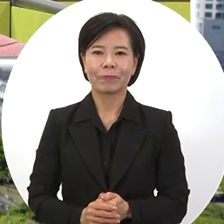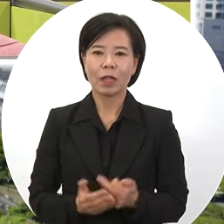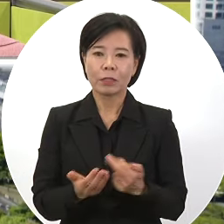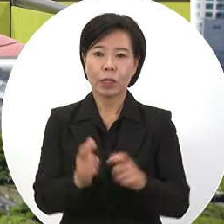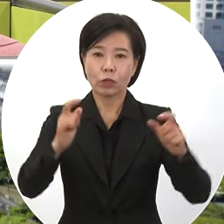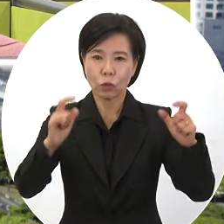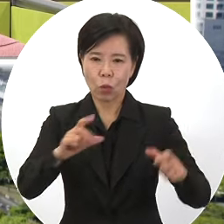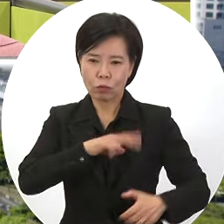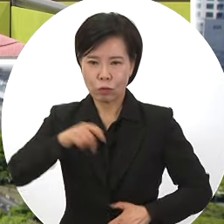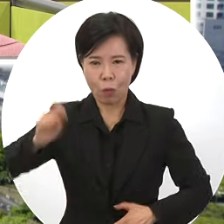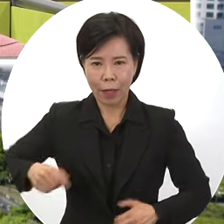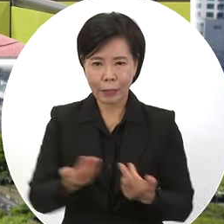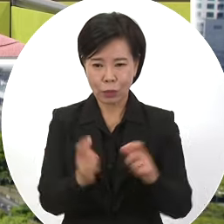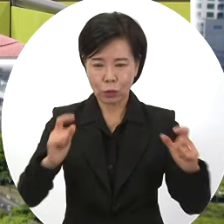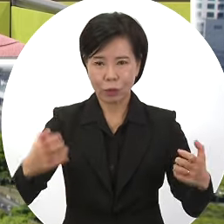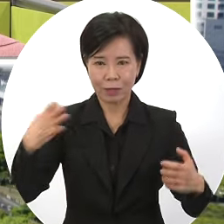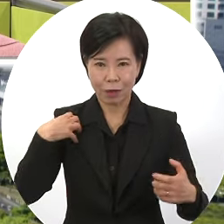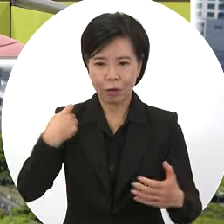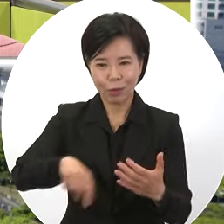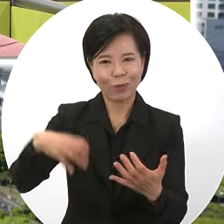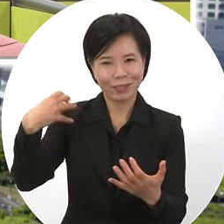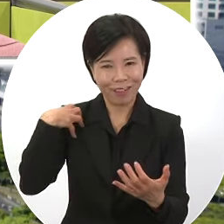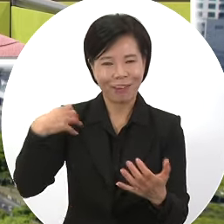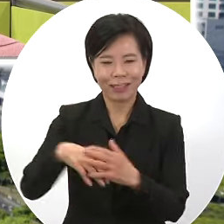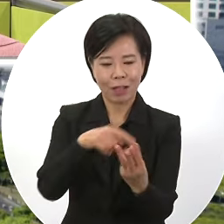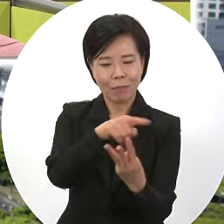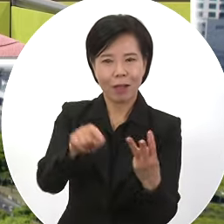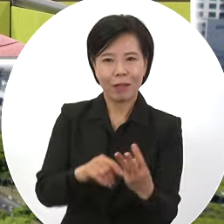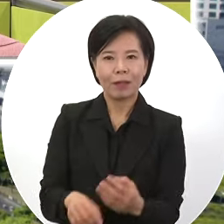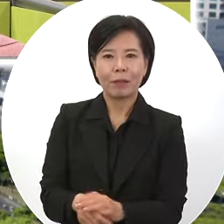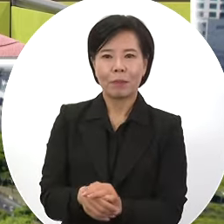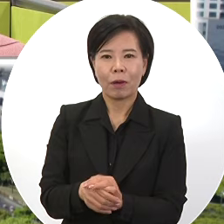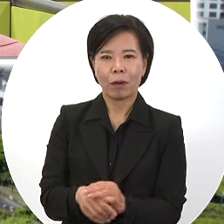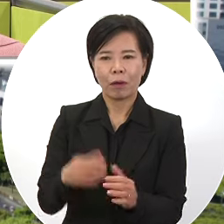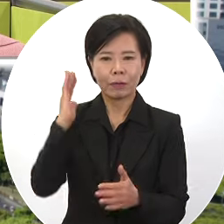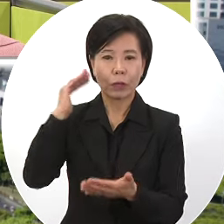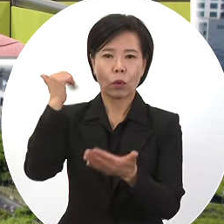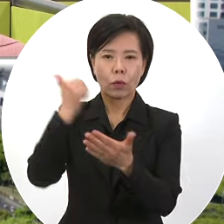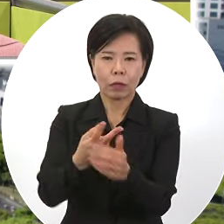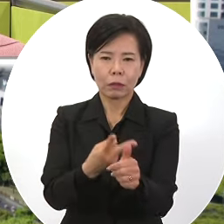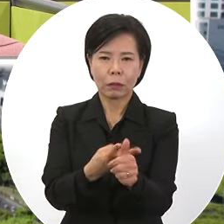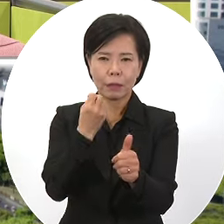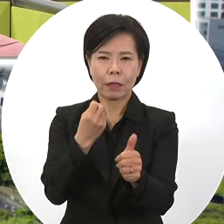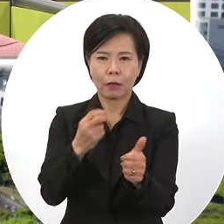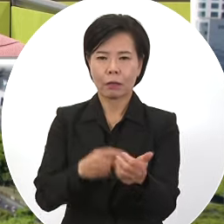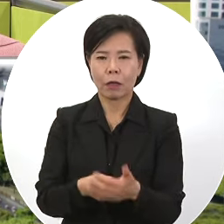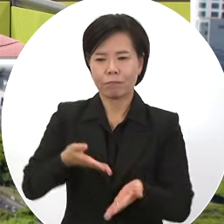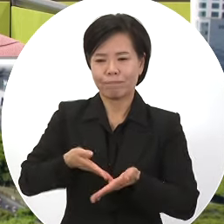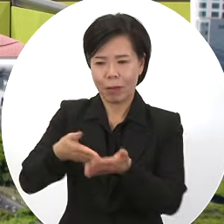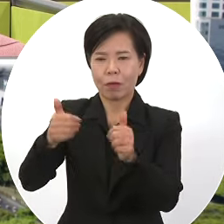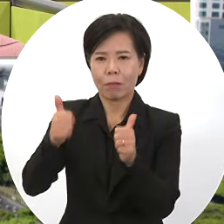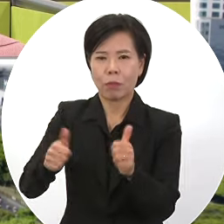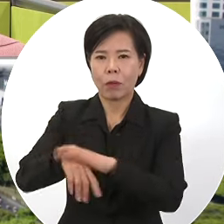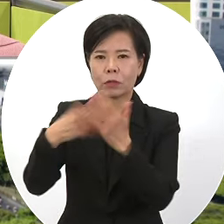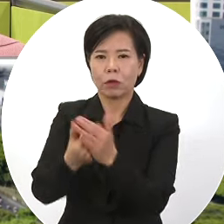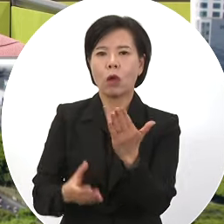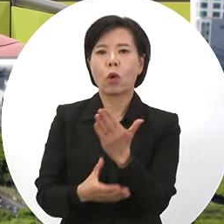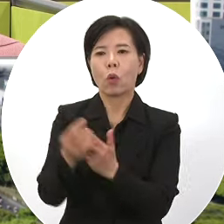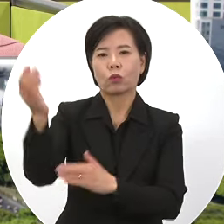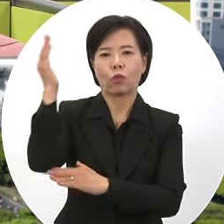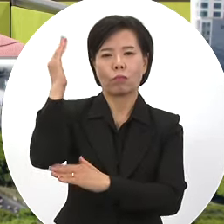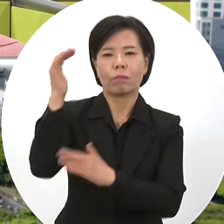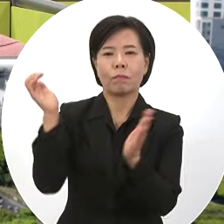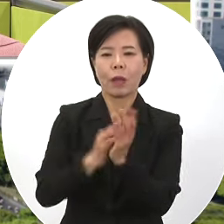제주특별자치도와 제주도의회, 제주도교육청이 대통령 탄핵소추안 통과와 관련해 공동담화문을